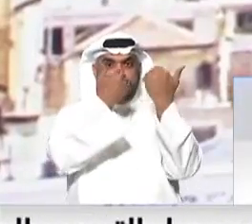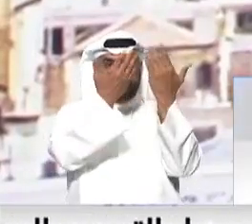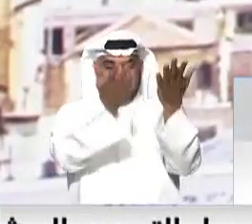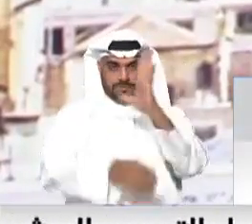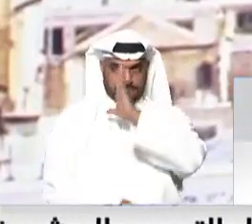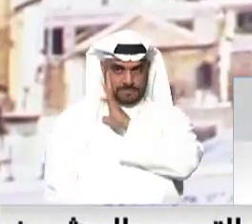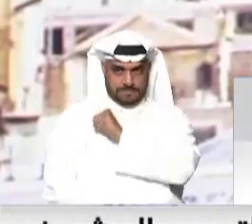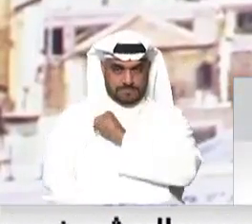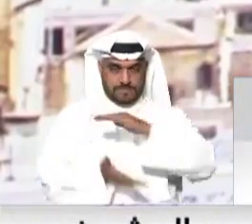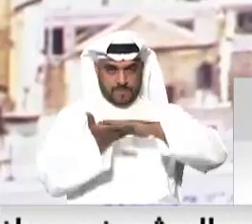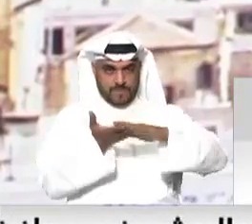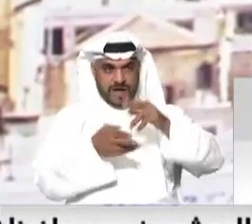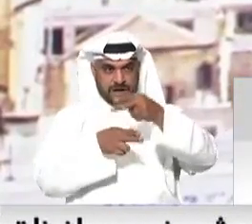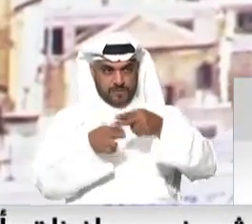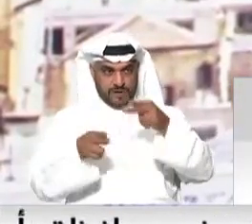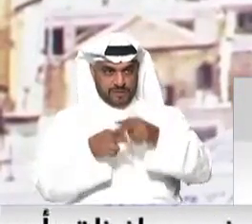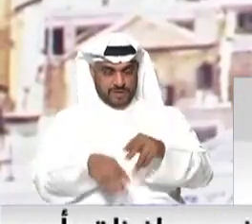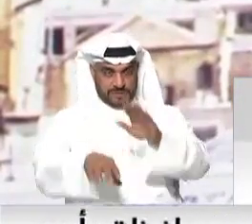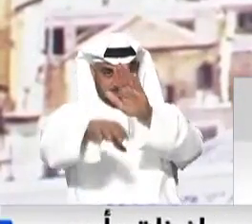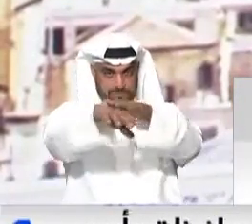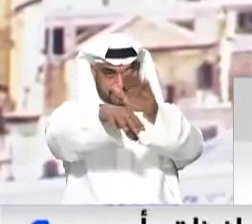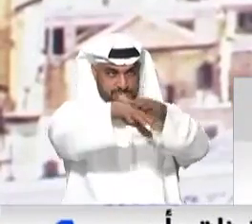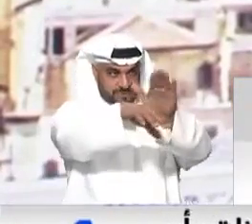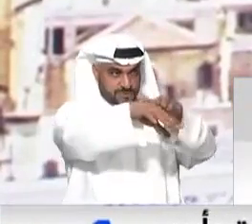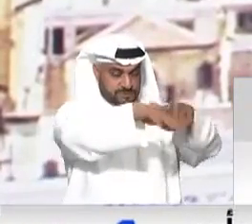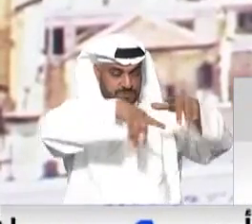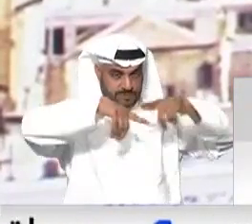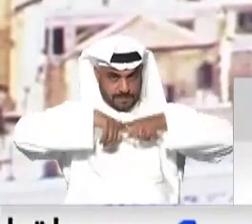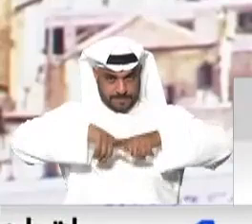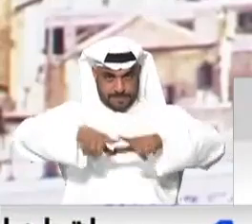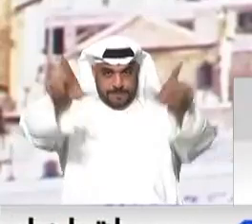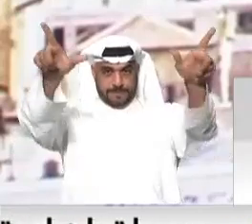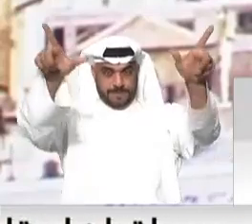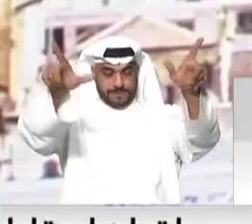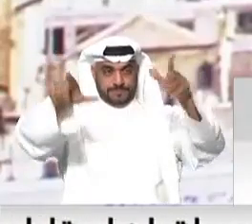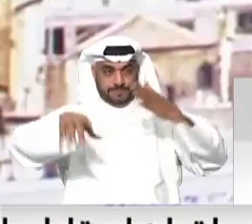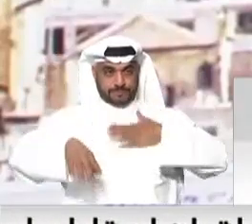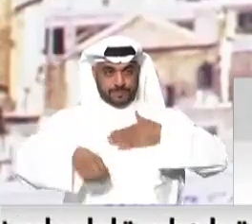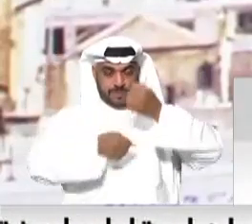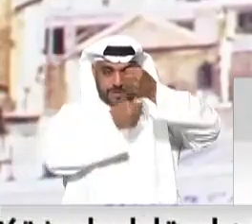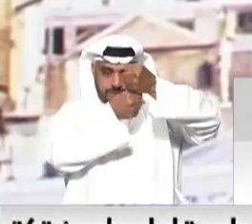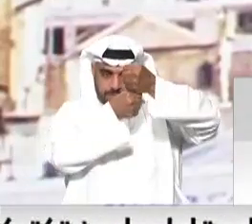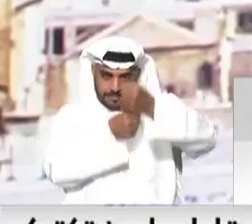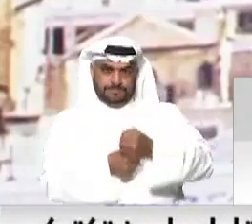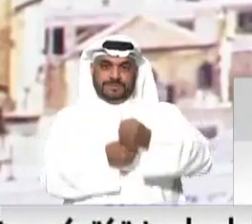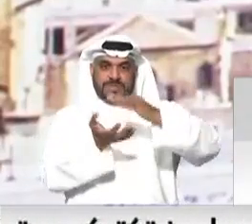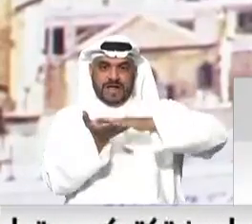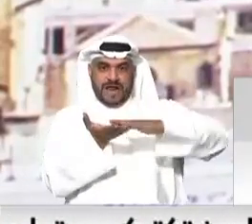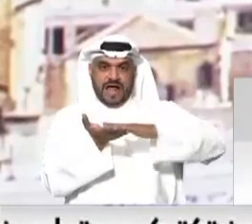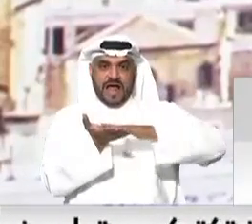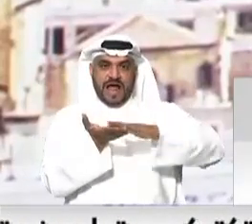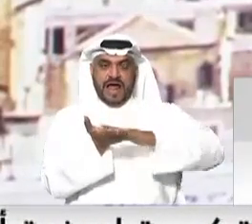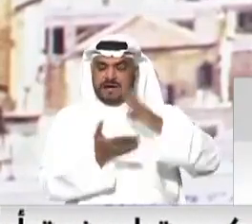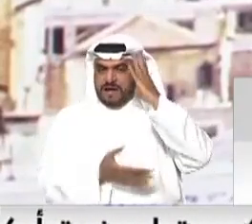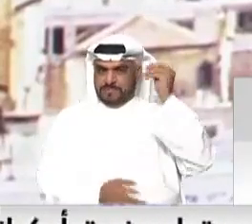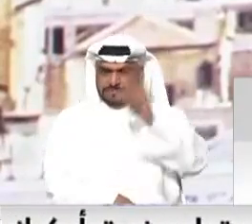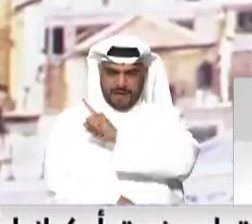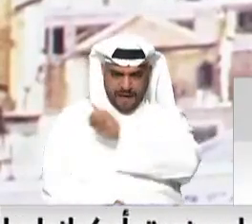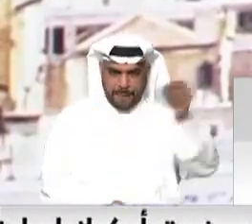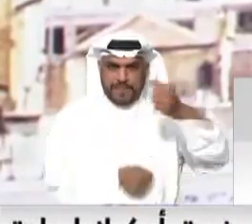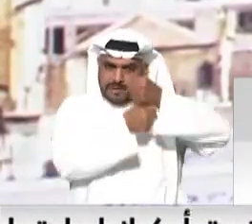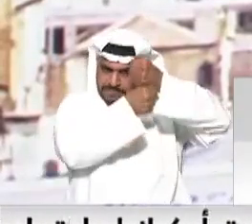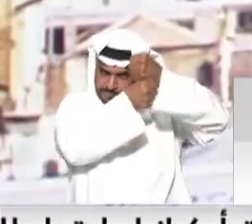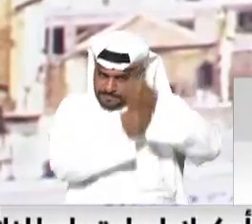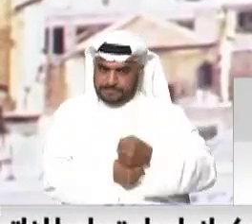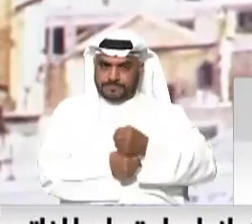هذا اليوم ليوجهوا رسالة أولا للمحتل بأن الأرض لا تنسى، وأن